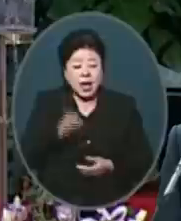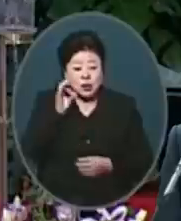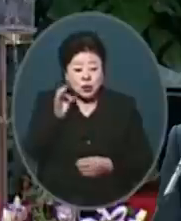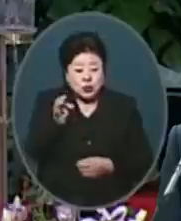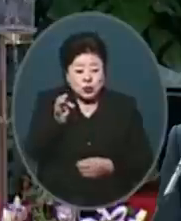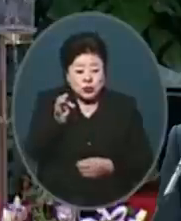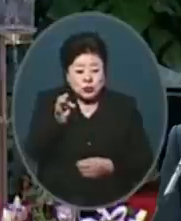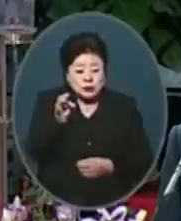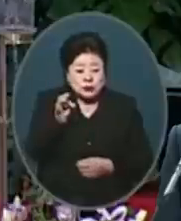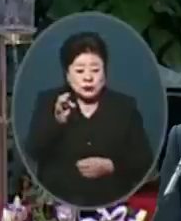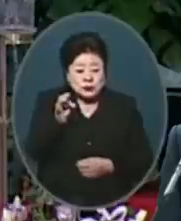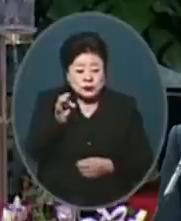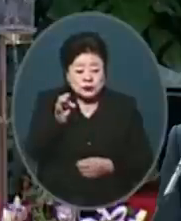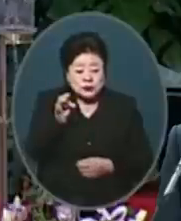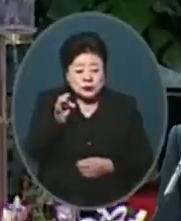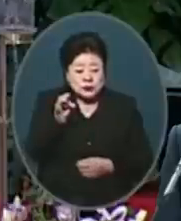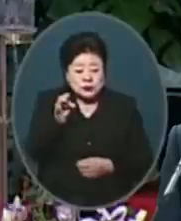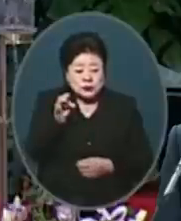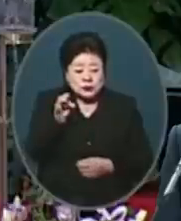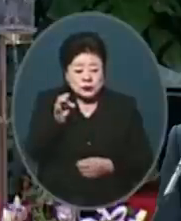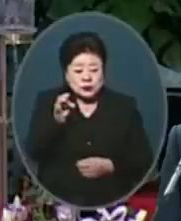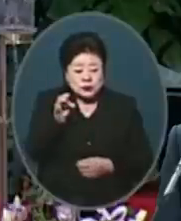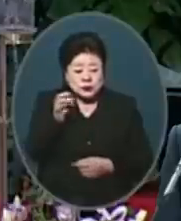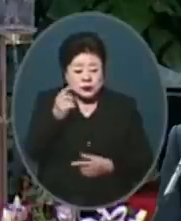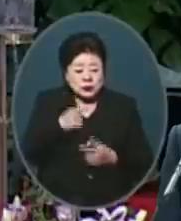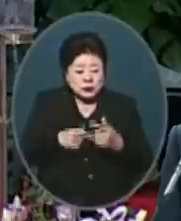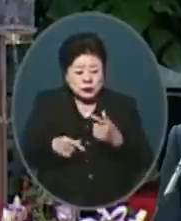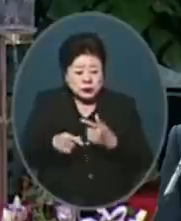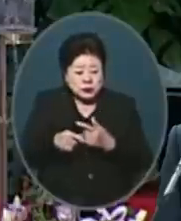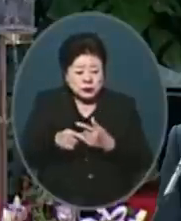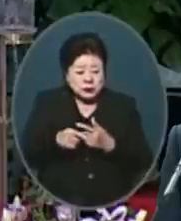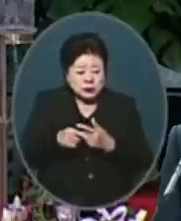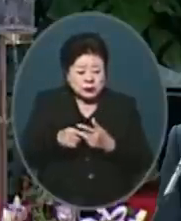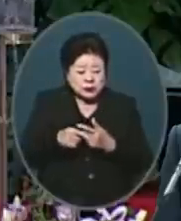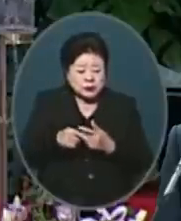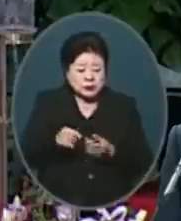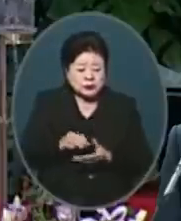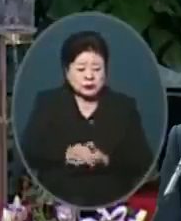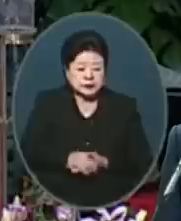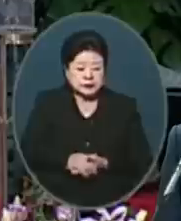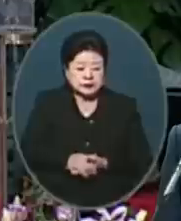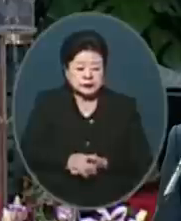금전적인 빚보다 무서운 빚은 없습니다.